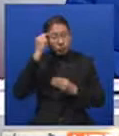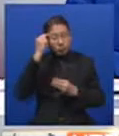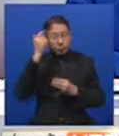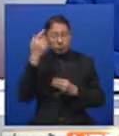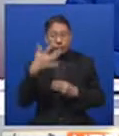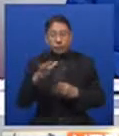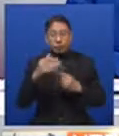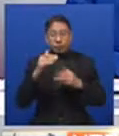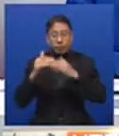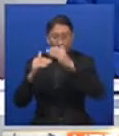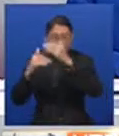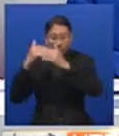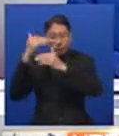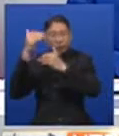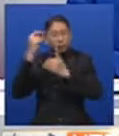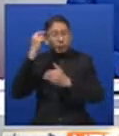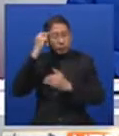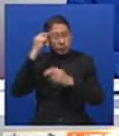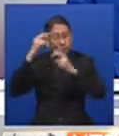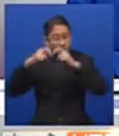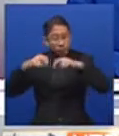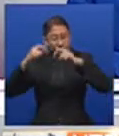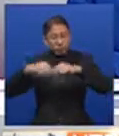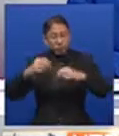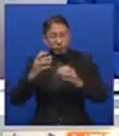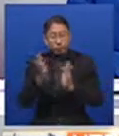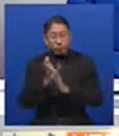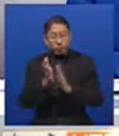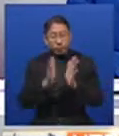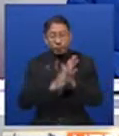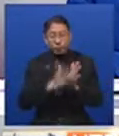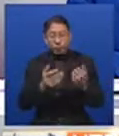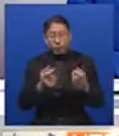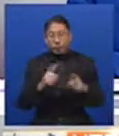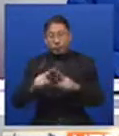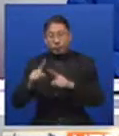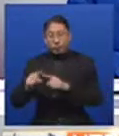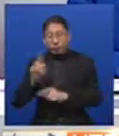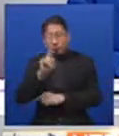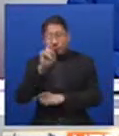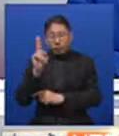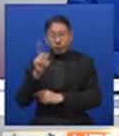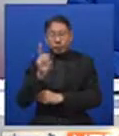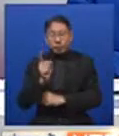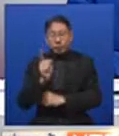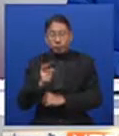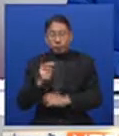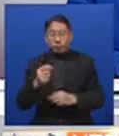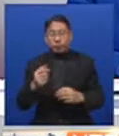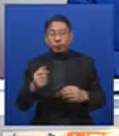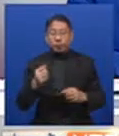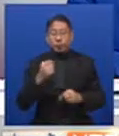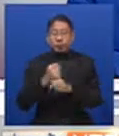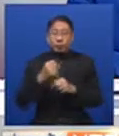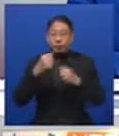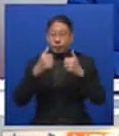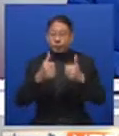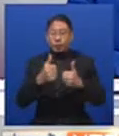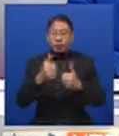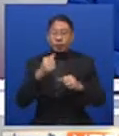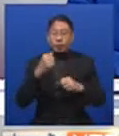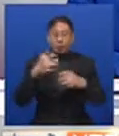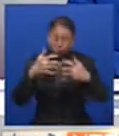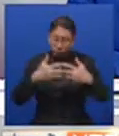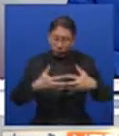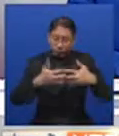เหล่านี้ที่มีการพัฒนาและก็คิดค้นสิ่งประดิษฐ์ต่างๆให้นำมาใช้จริงๆแล้วก็ส่งเสริมว่าสามารถสร้างได้แล้วก็จะนำ